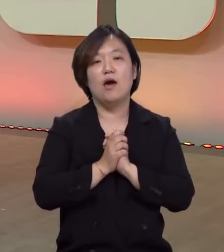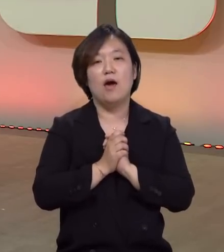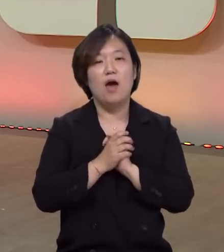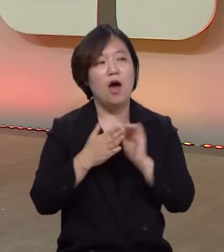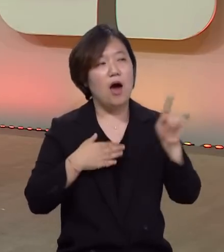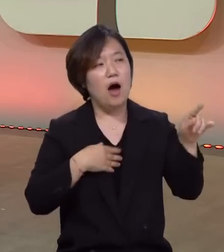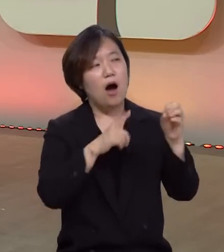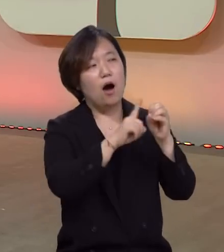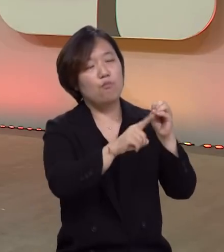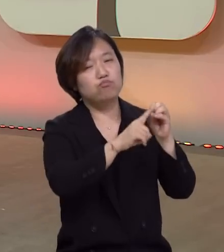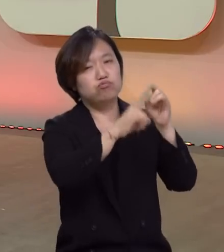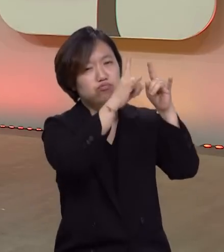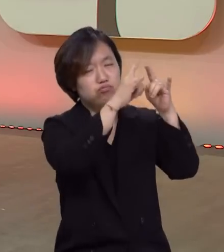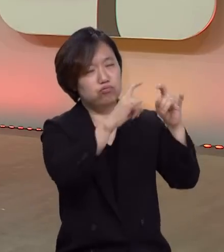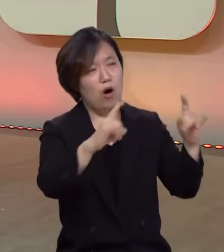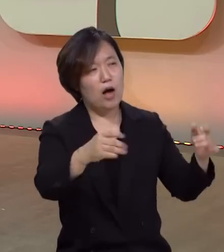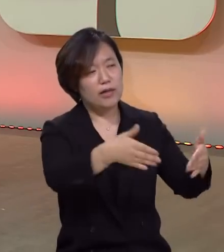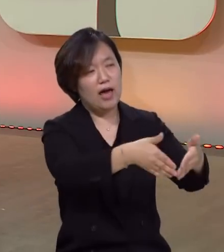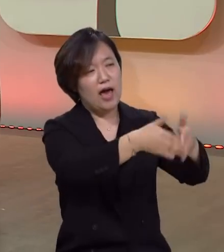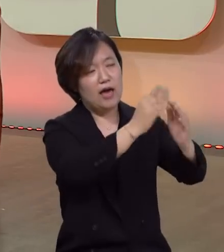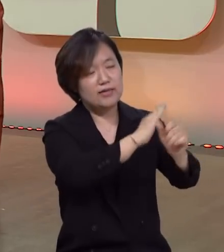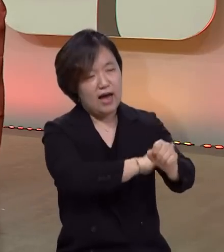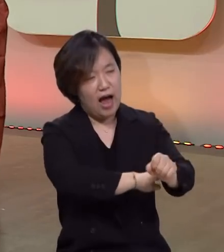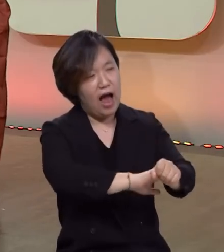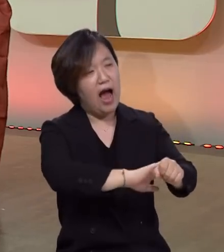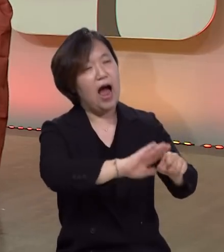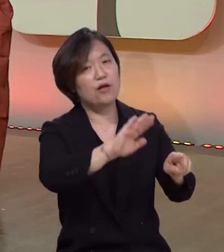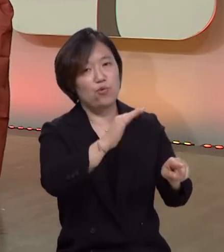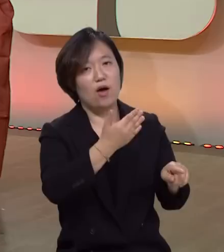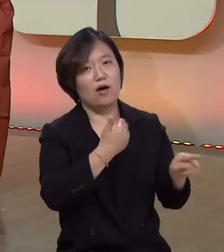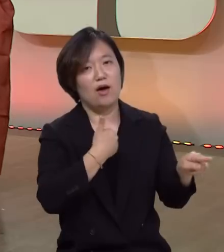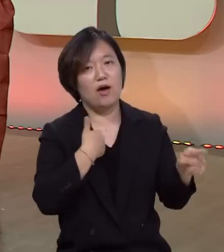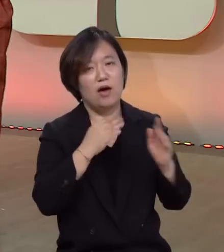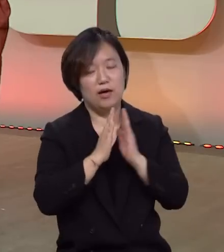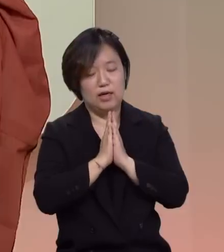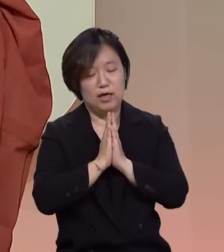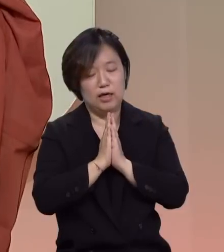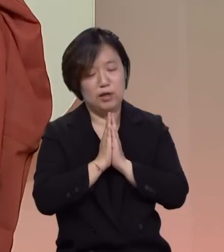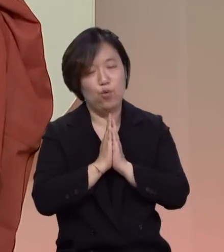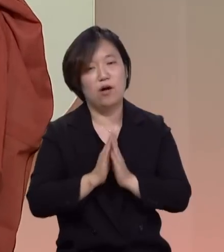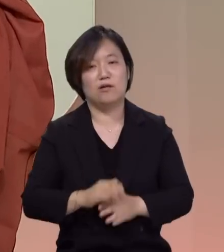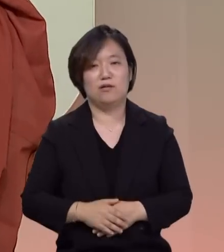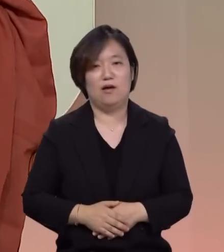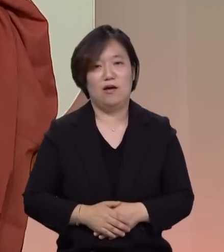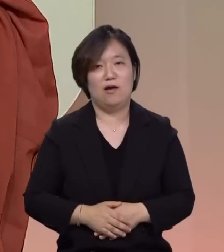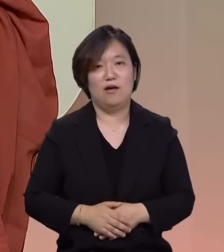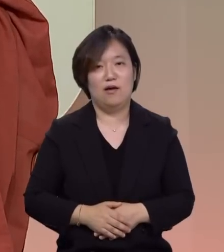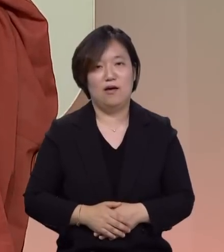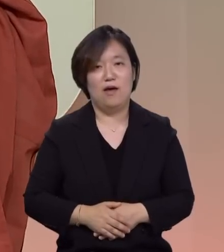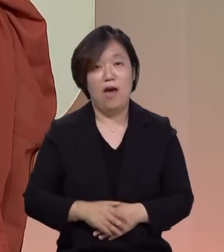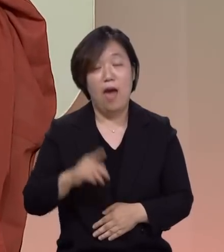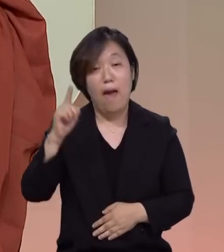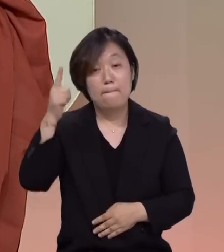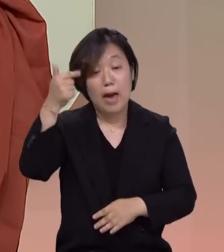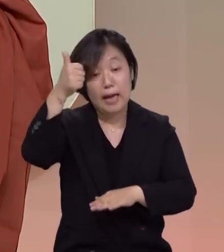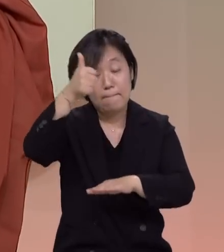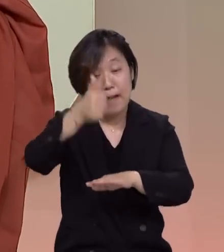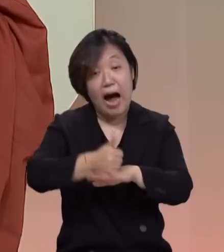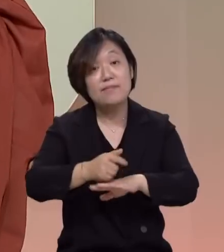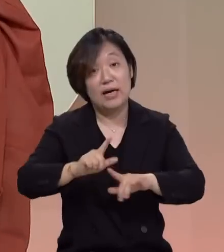불사공덕이 잘 이루어지도록 100일 기도를 하셨는데 마지막 100일 마지막 날에